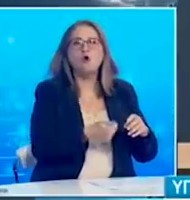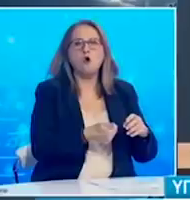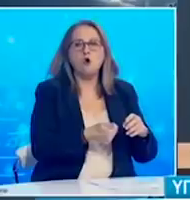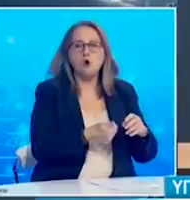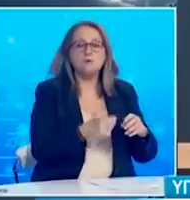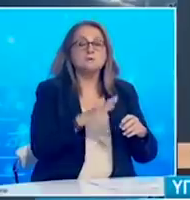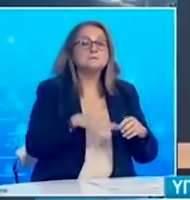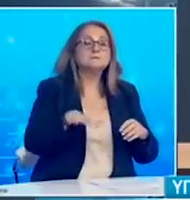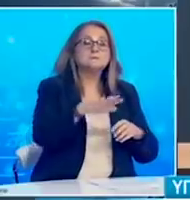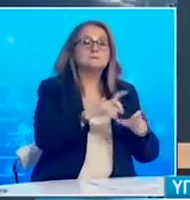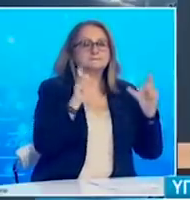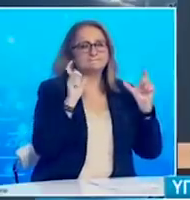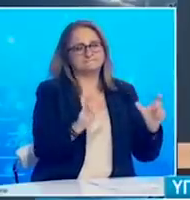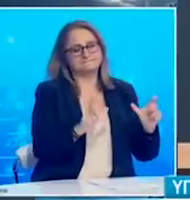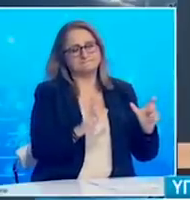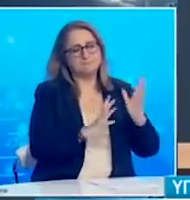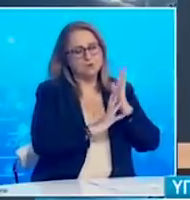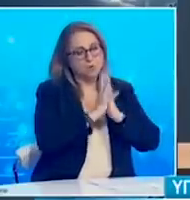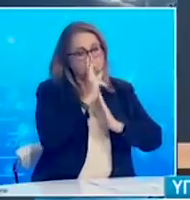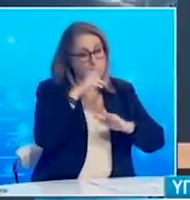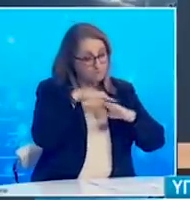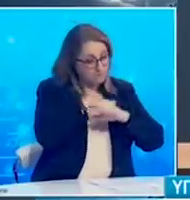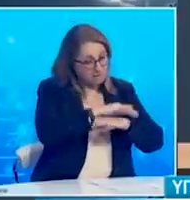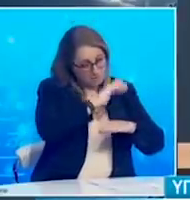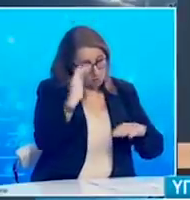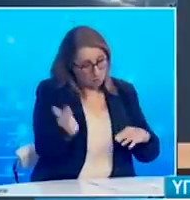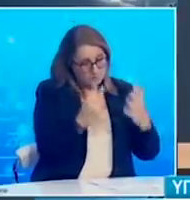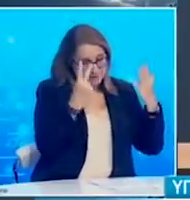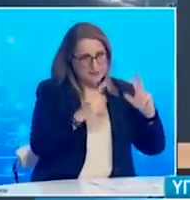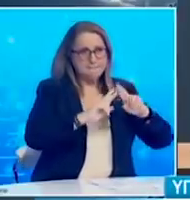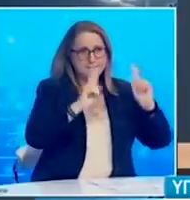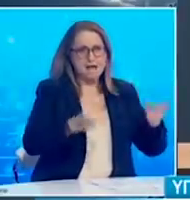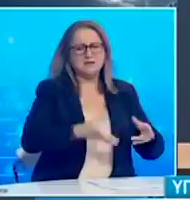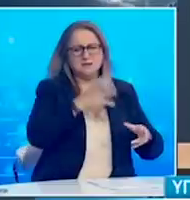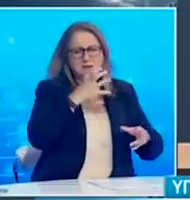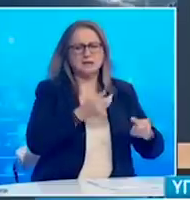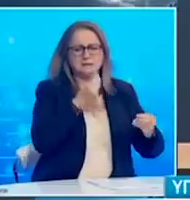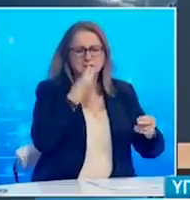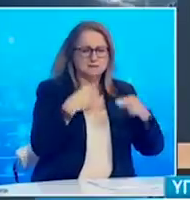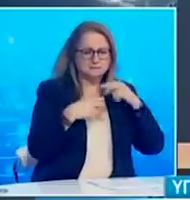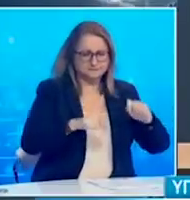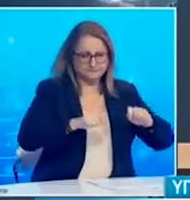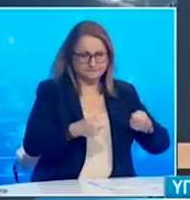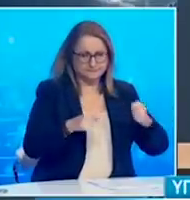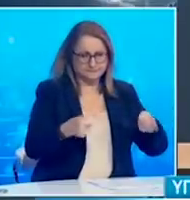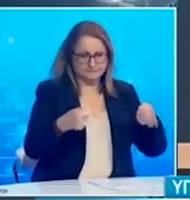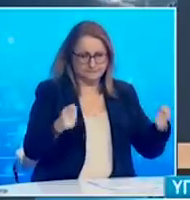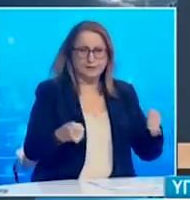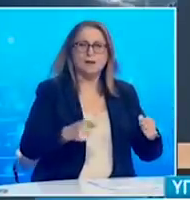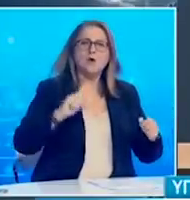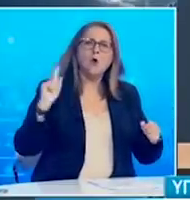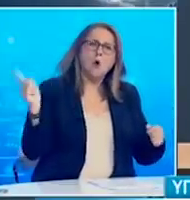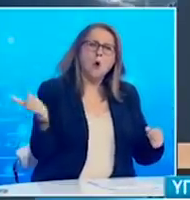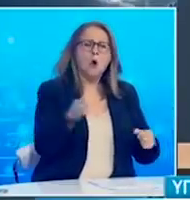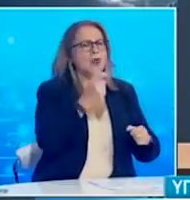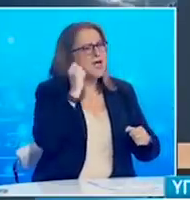επιτρέπεται η λειτουργία των χώρων εστίασης και διασκέδασης από τις 12 τα μεσάνυχτα ως 7 το πρωί, Υπάρχει ανώτατο όριο 50 ατόμων για όλες τις δημόσιες